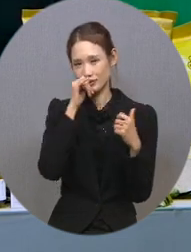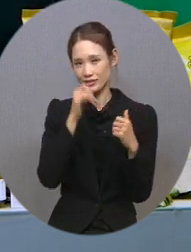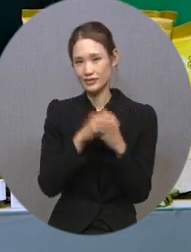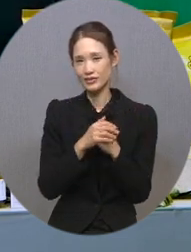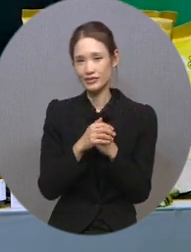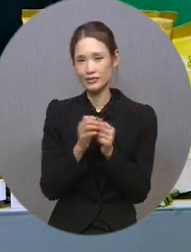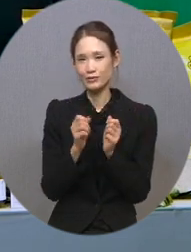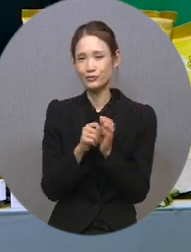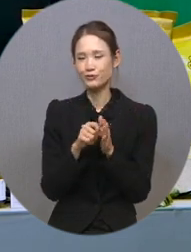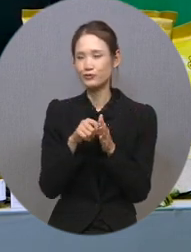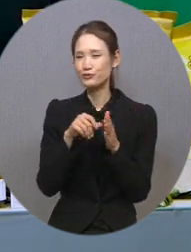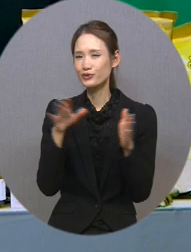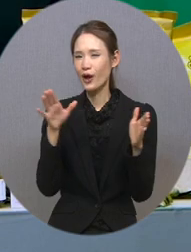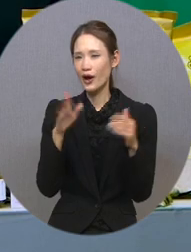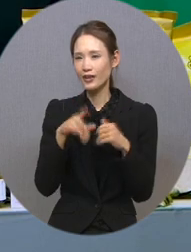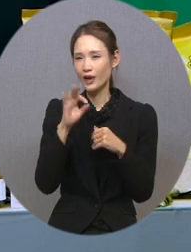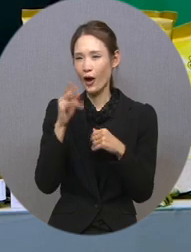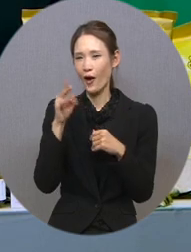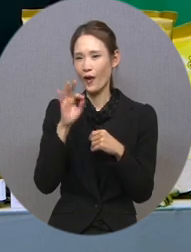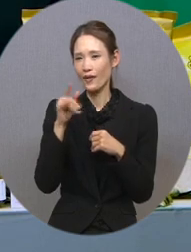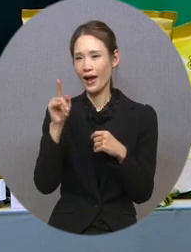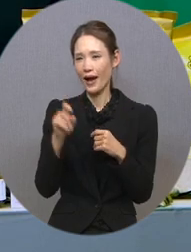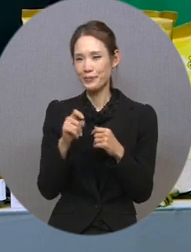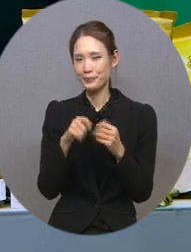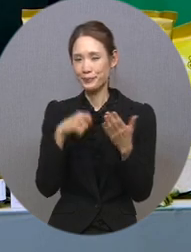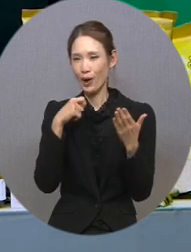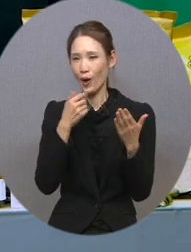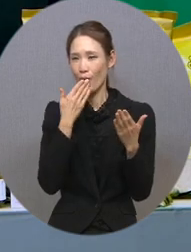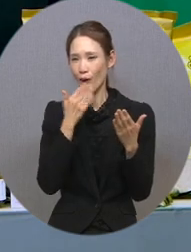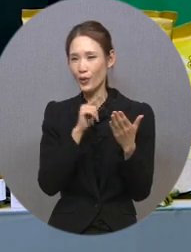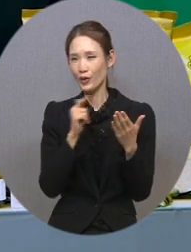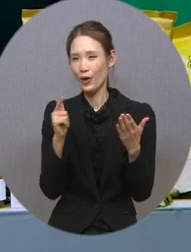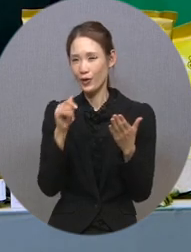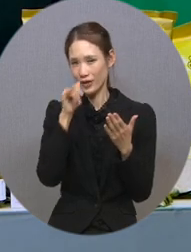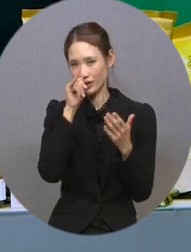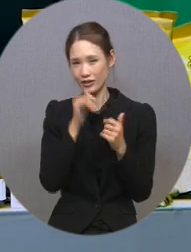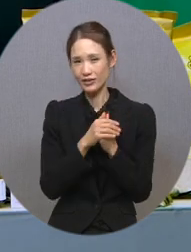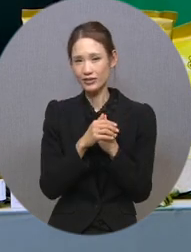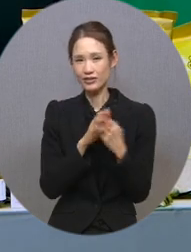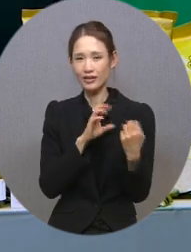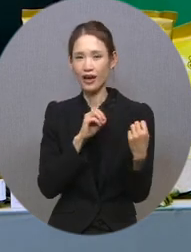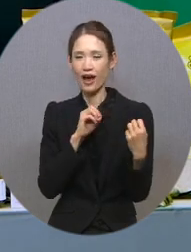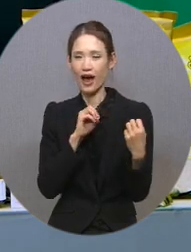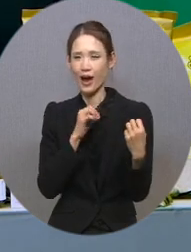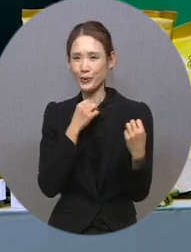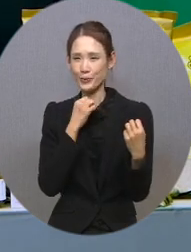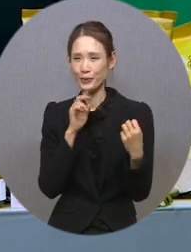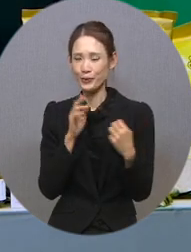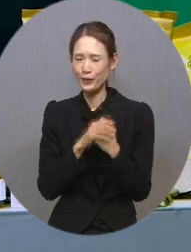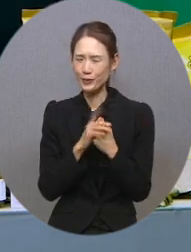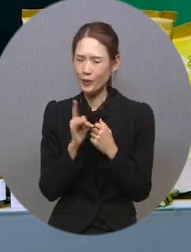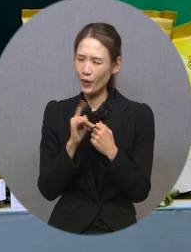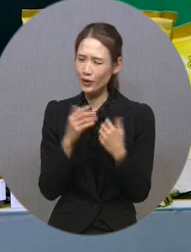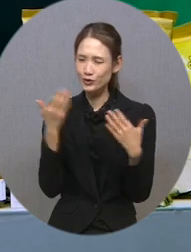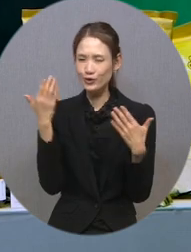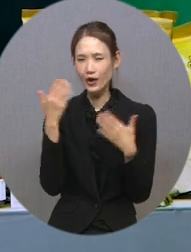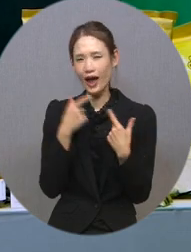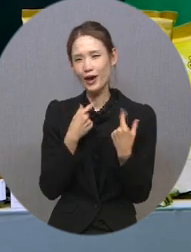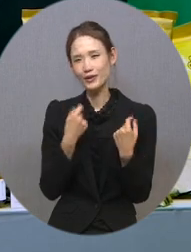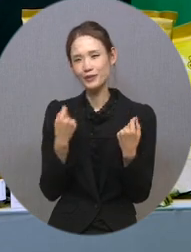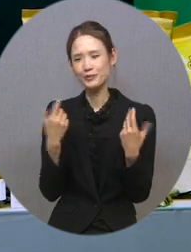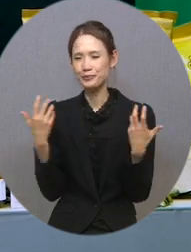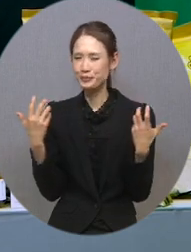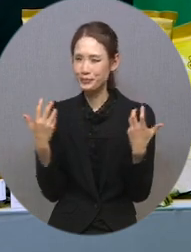이렇게 뛰어난 영암의 먹거리가 있다 보니까 우리가 할 얘기도 없고 그냥 취하고 싶은 이 느낌